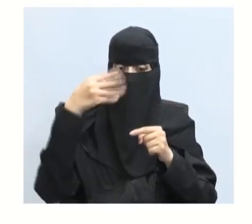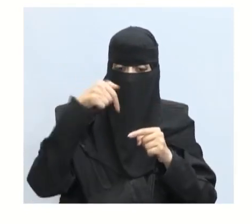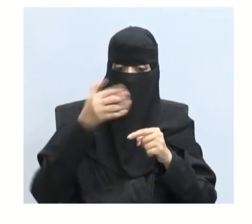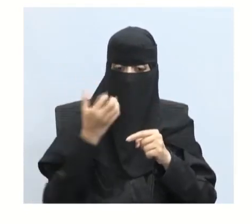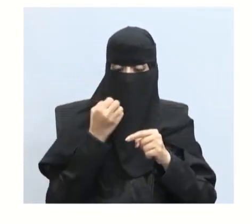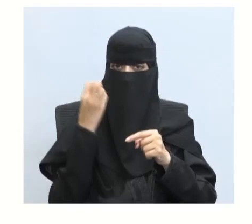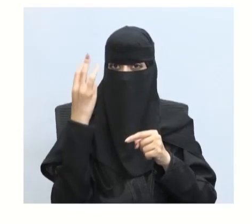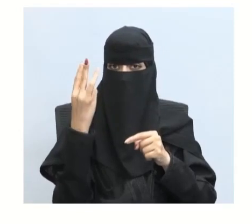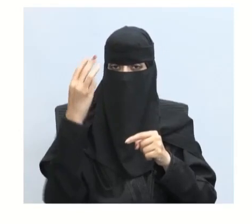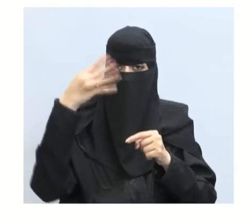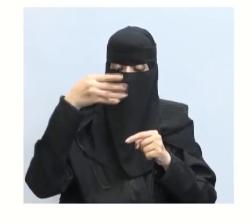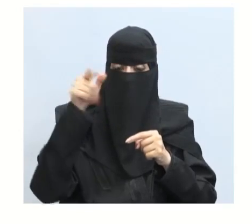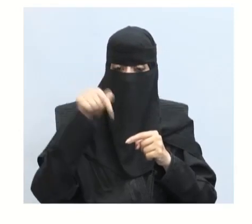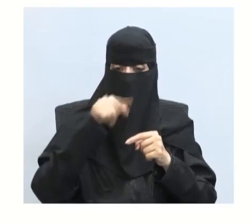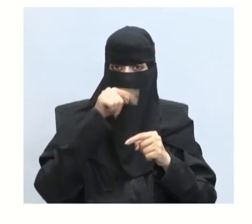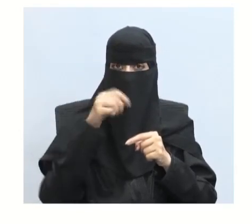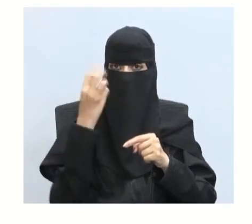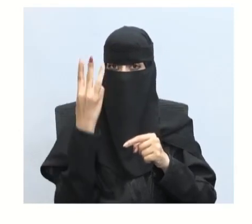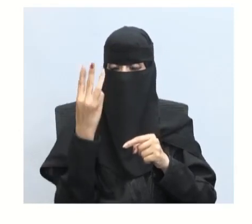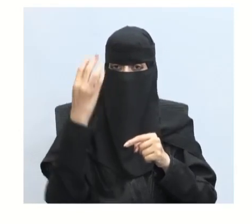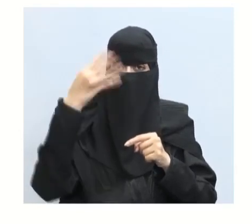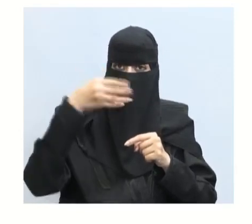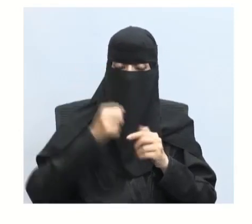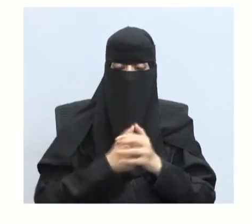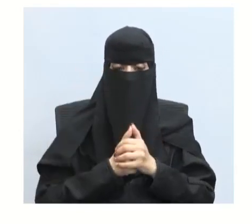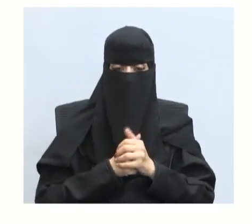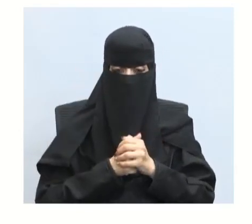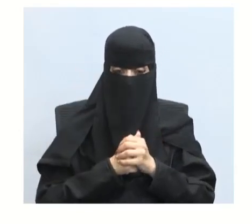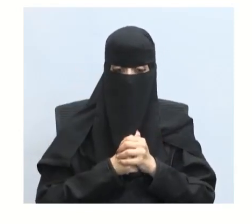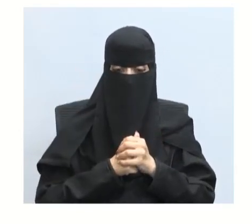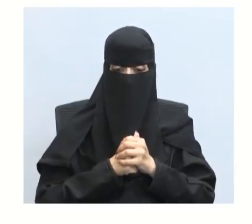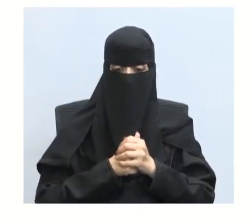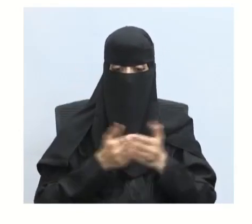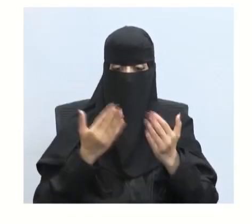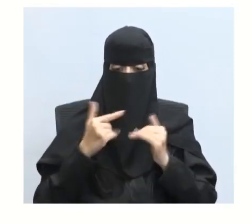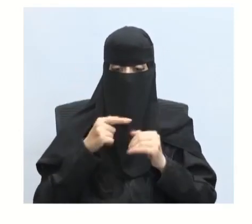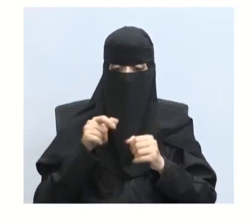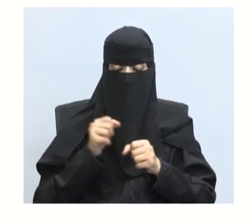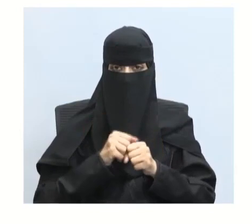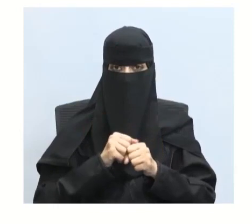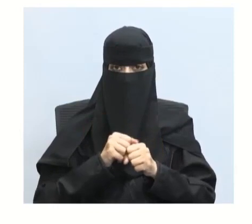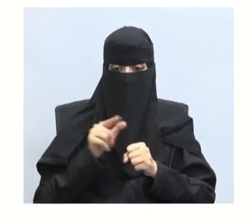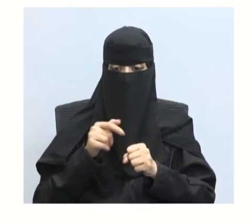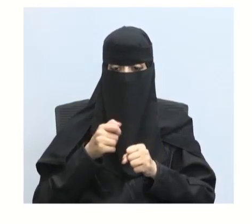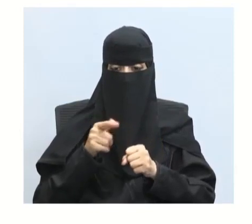43 اذا زاويه السقوط وزاويه الانعكاس 43